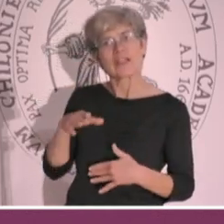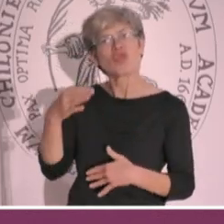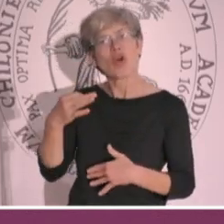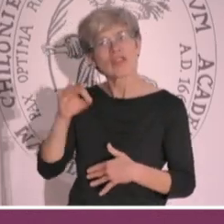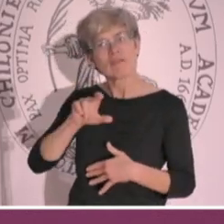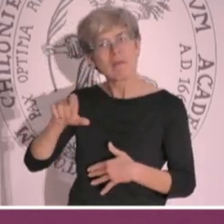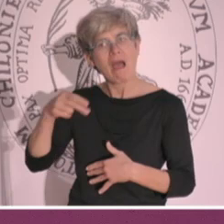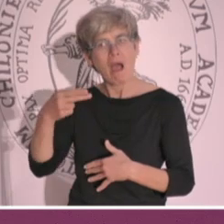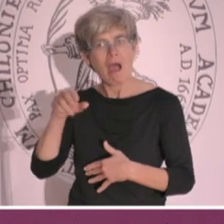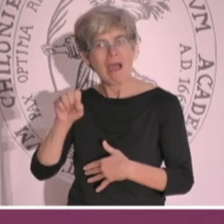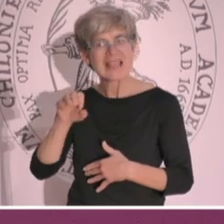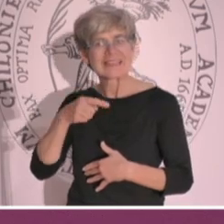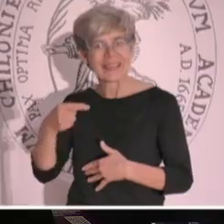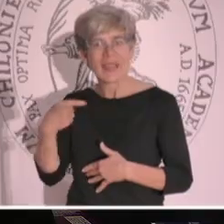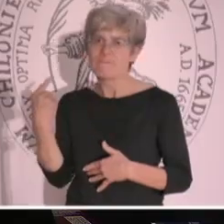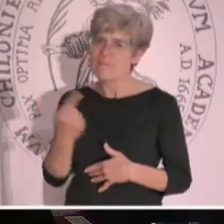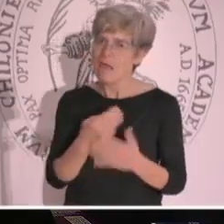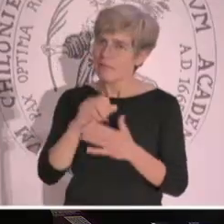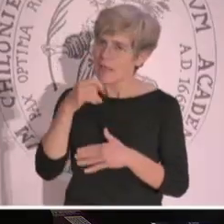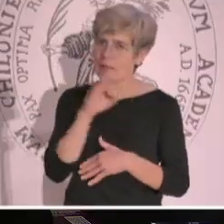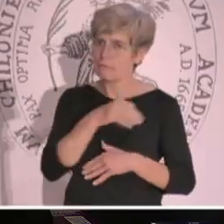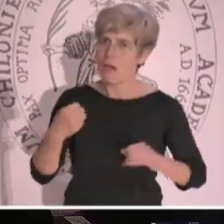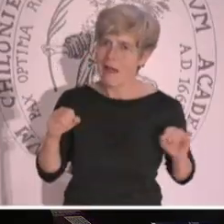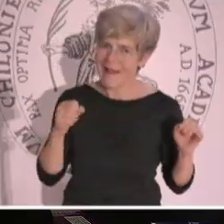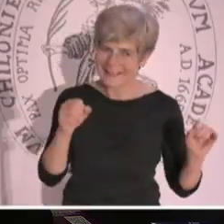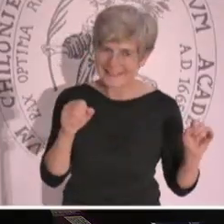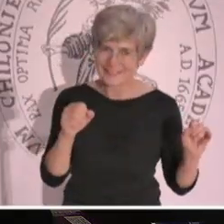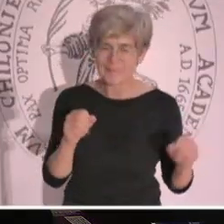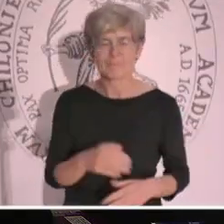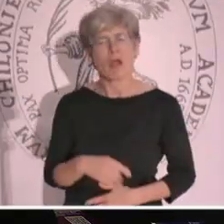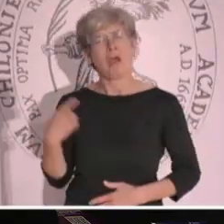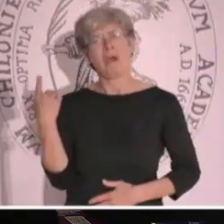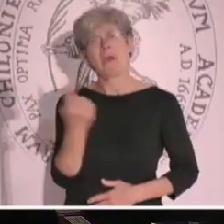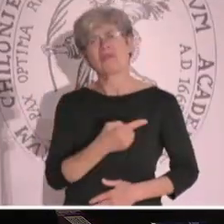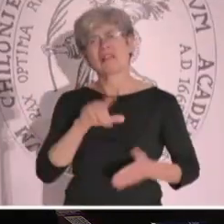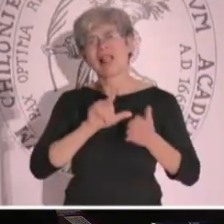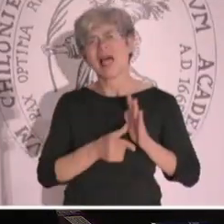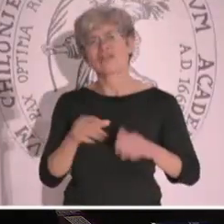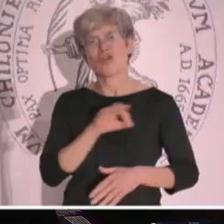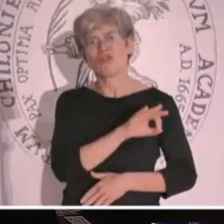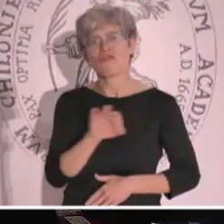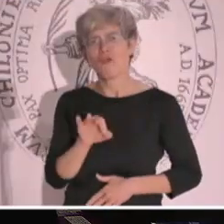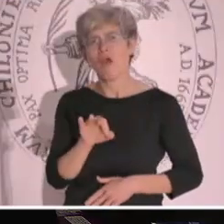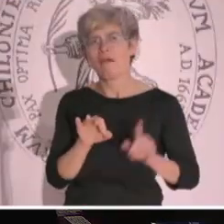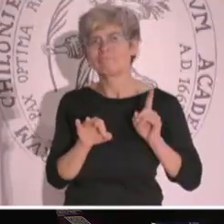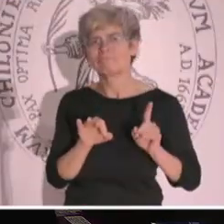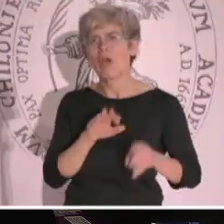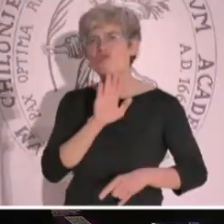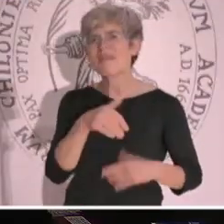um. Und dabei kommen unsere Leistungen mittlerweile bei ja, über 60.000 Studierenden in Schleswig-Holstein